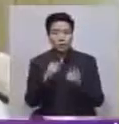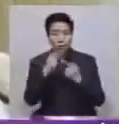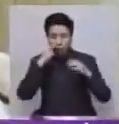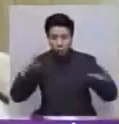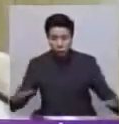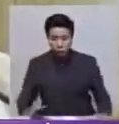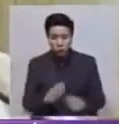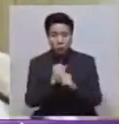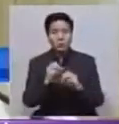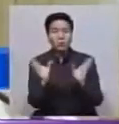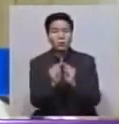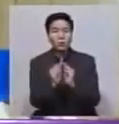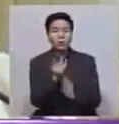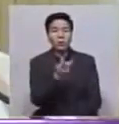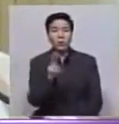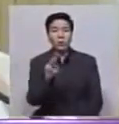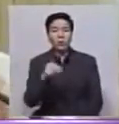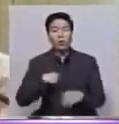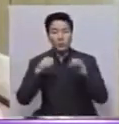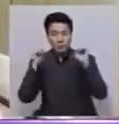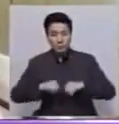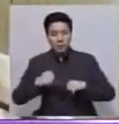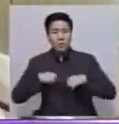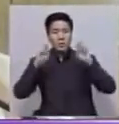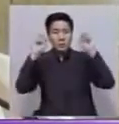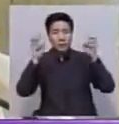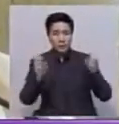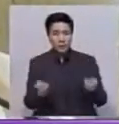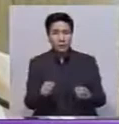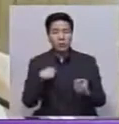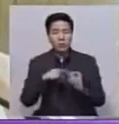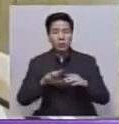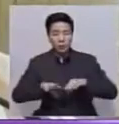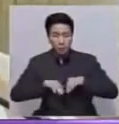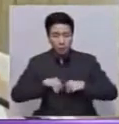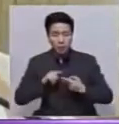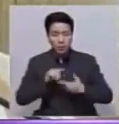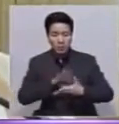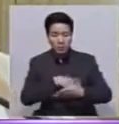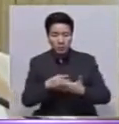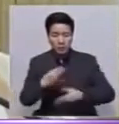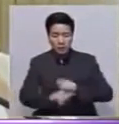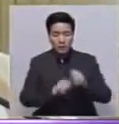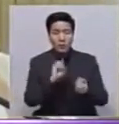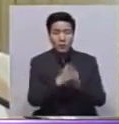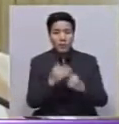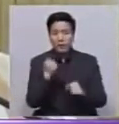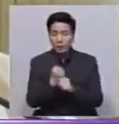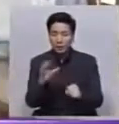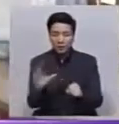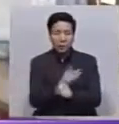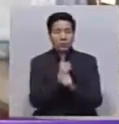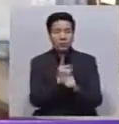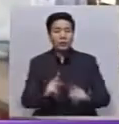ภาพรวมการประชุมคณะรัฐมนตรีได้มีมติในเรื่องสำคัญหลายๆเรื่องโดยเห็นชอบแผนยุทธศาสตร์การค้าผลไม้ครบวงจรตามที่ก